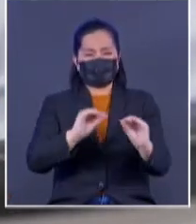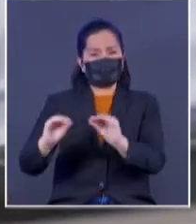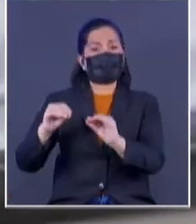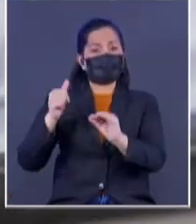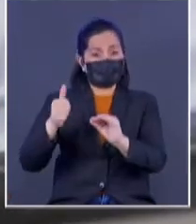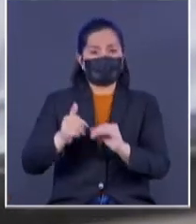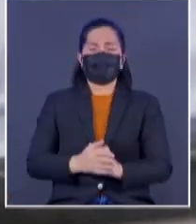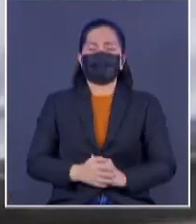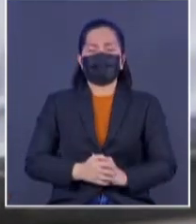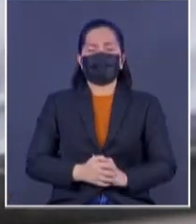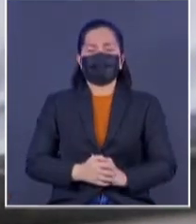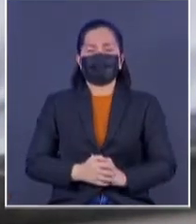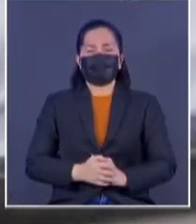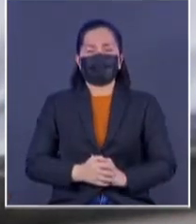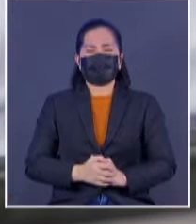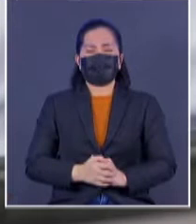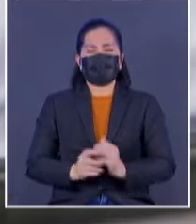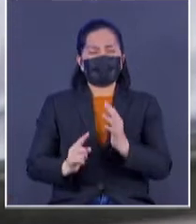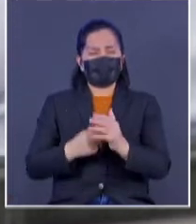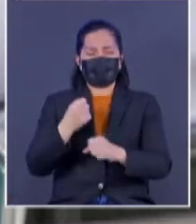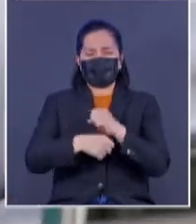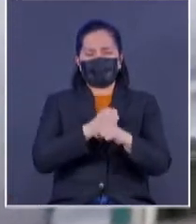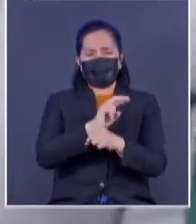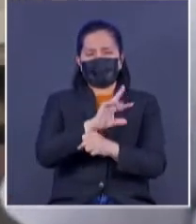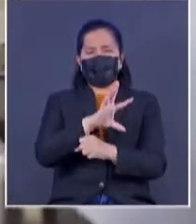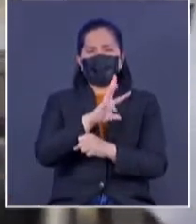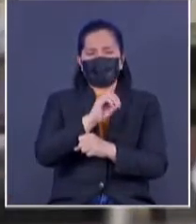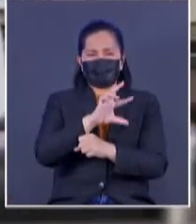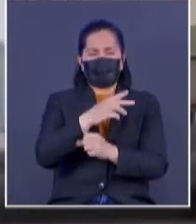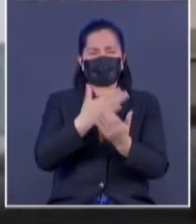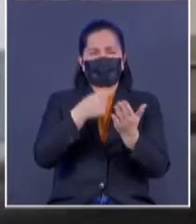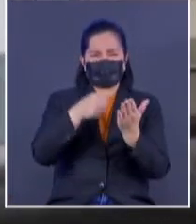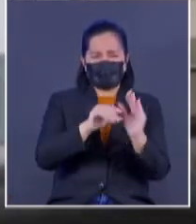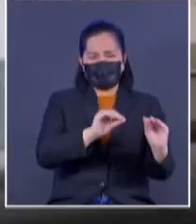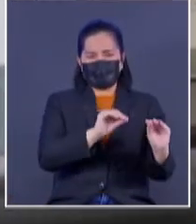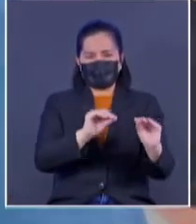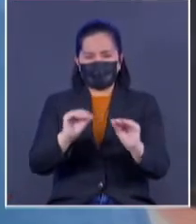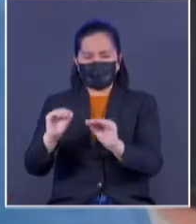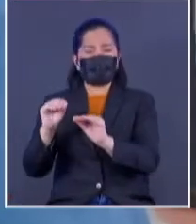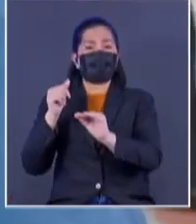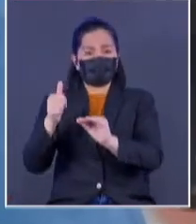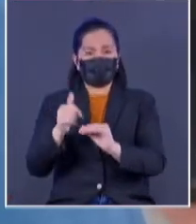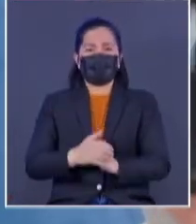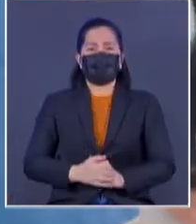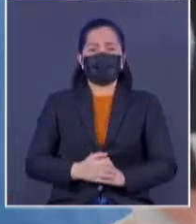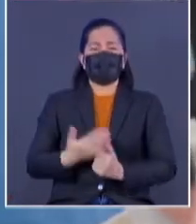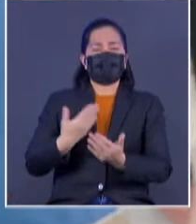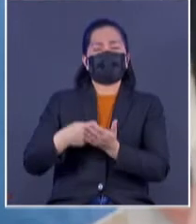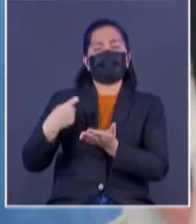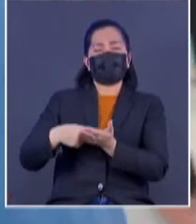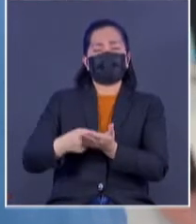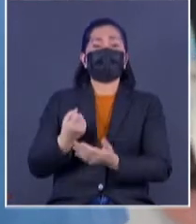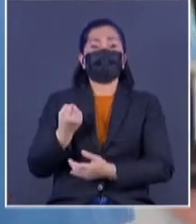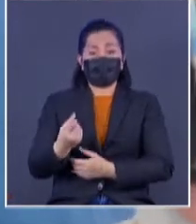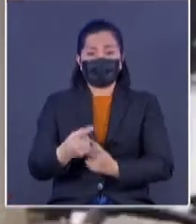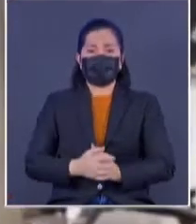ถานการณ์การแพร่ระบาดของโควิดตั้งแต่ปี63มาโดยตลอดและผ่อนผันการวางหลักประกันเงินสดสำหรับสายการบินที่มีหนี้สินค้างชำ